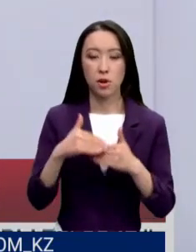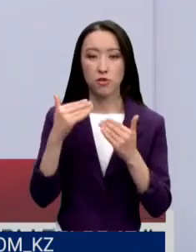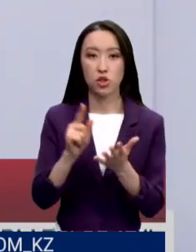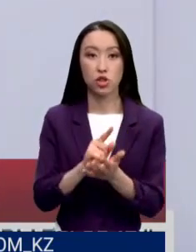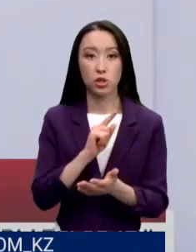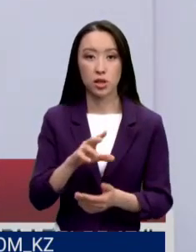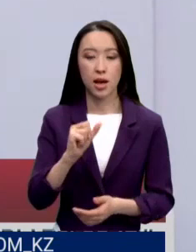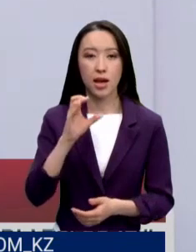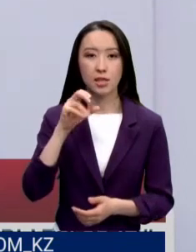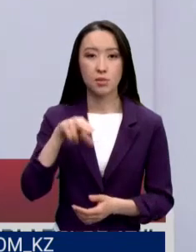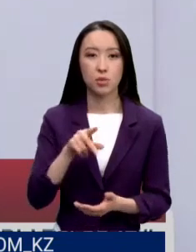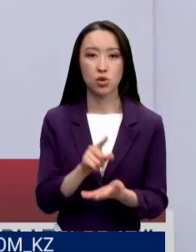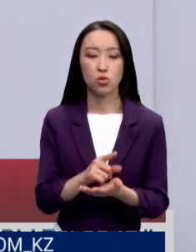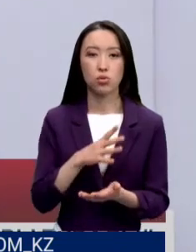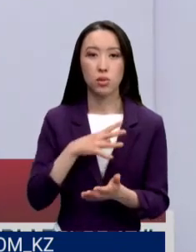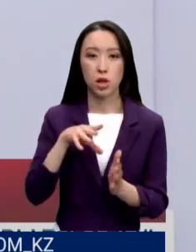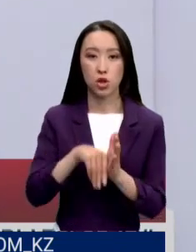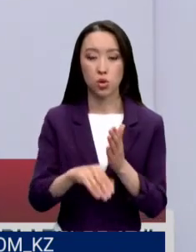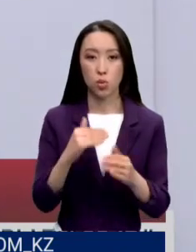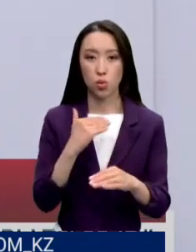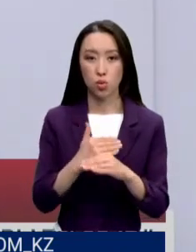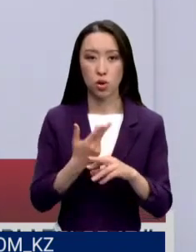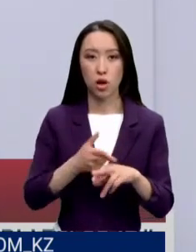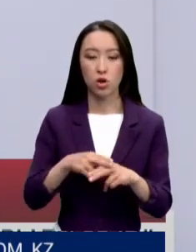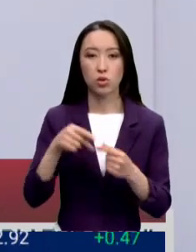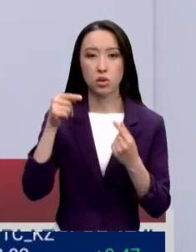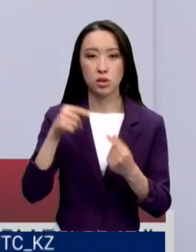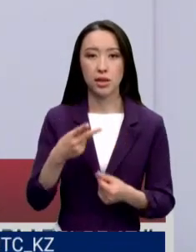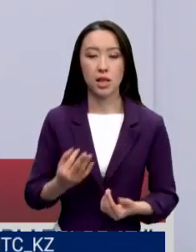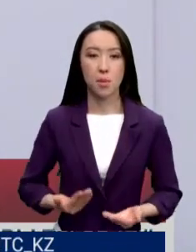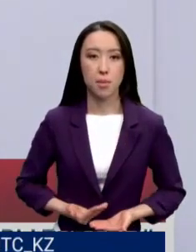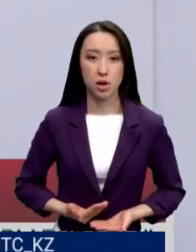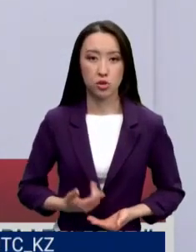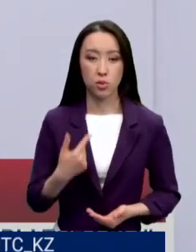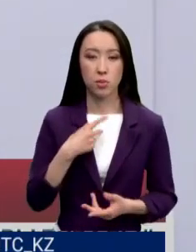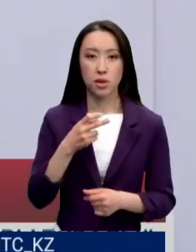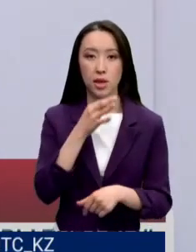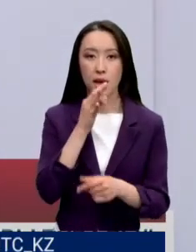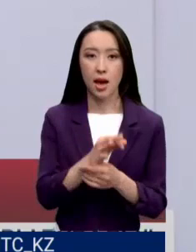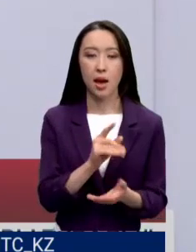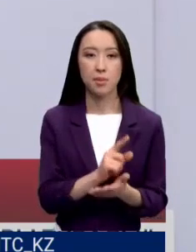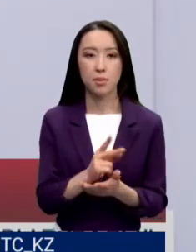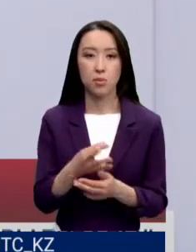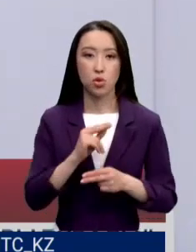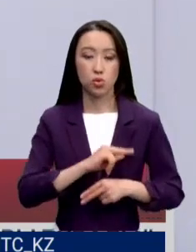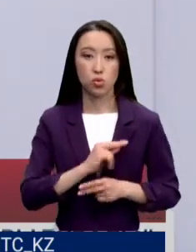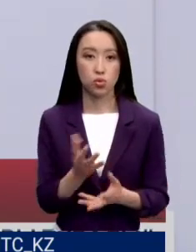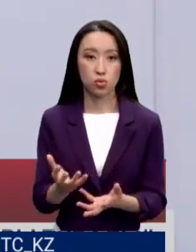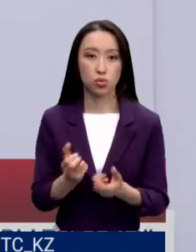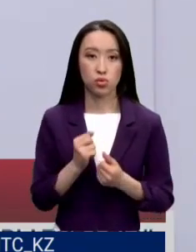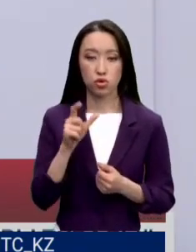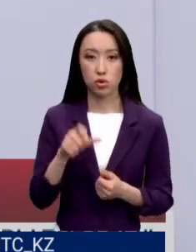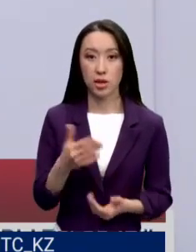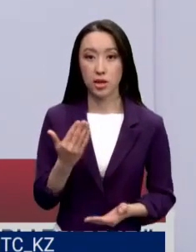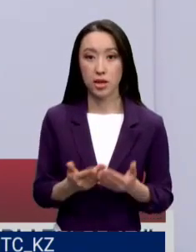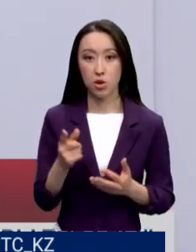АСП должен существовать на том уровне, который приемлем для проживания. Мы берем на себя обязательства по трудоустройству человека, а если он не хочет